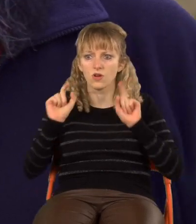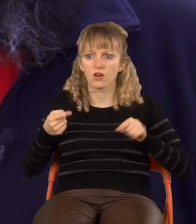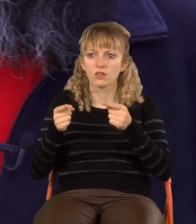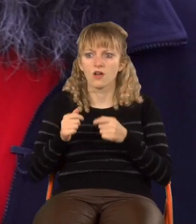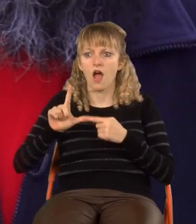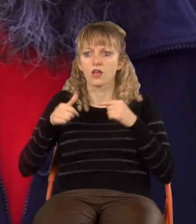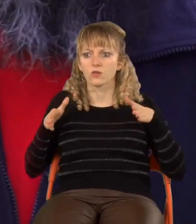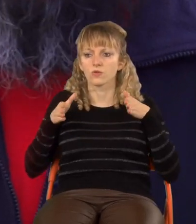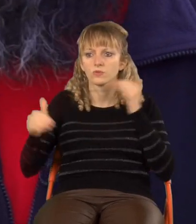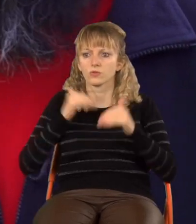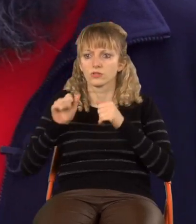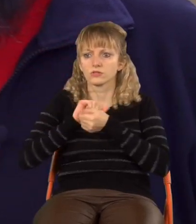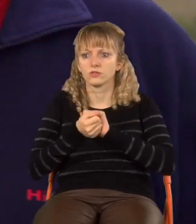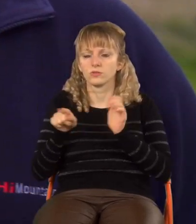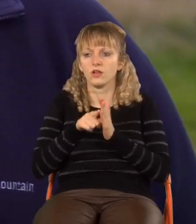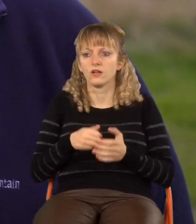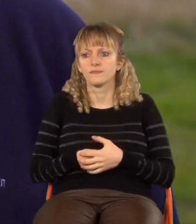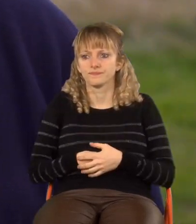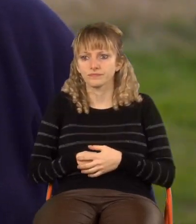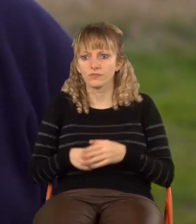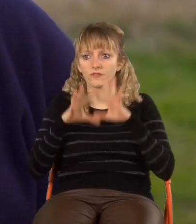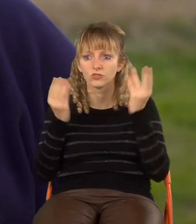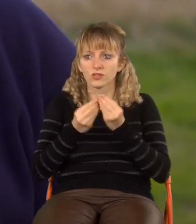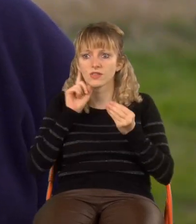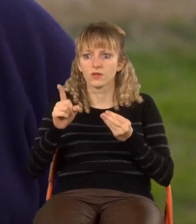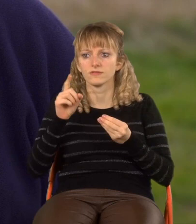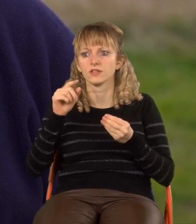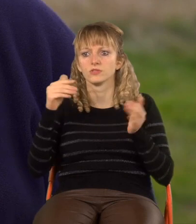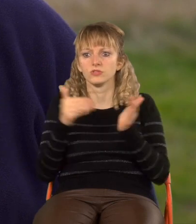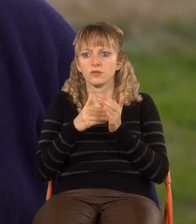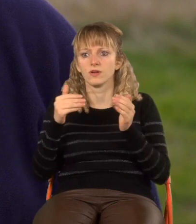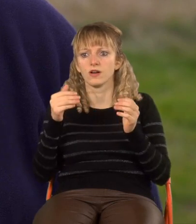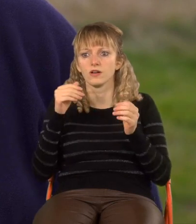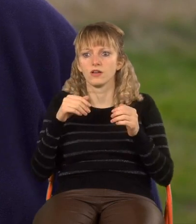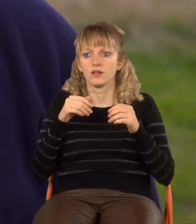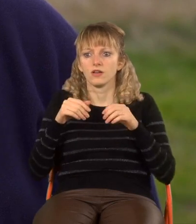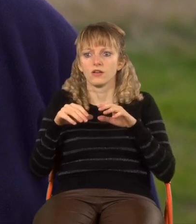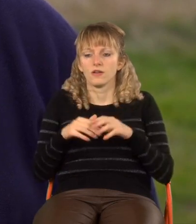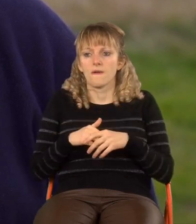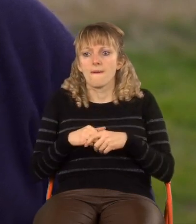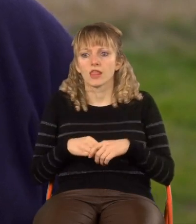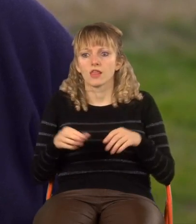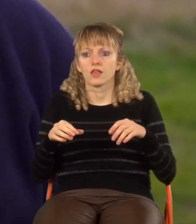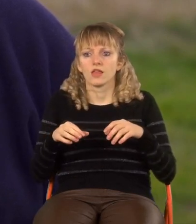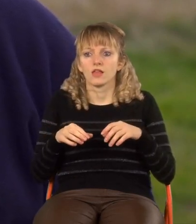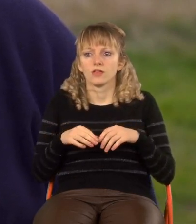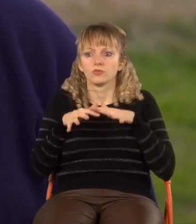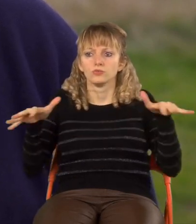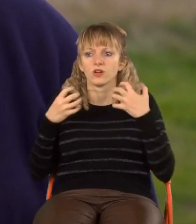takiego przemyślenia organizacji, ale góry są dla wszystkich, naprawdę. Trzeba tylko chcieć? Trzeba tak.